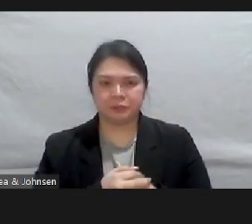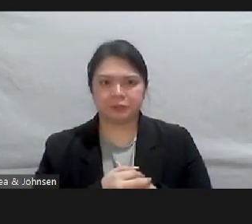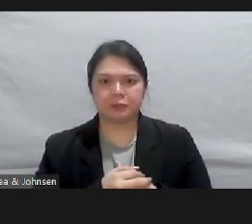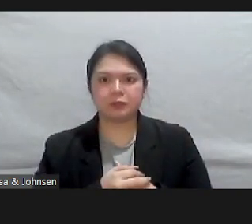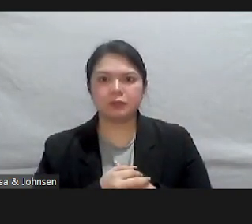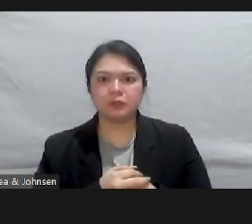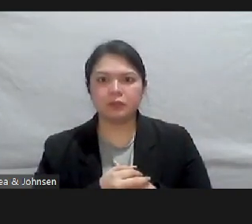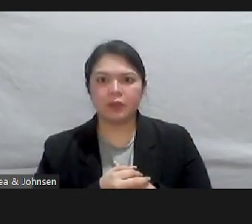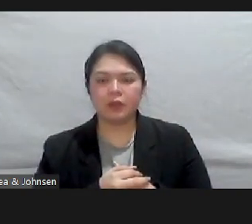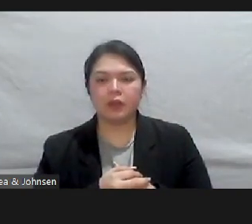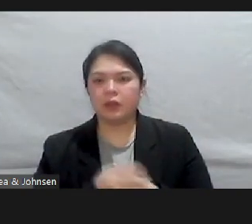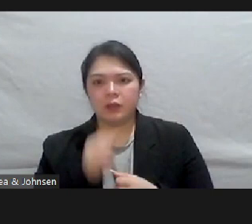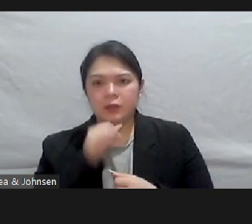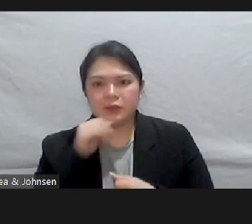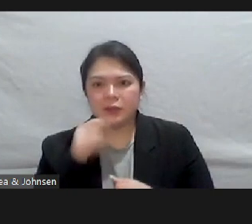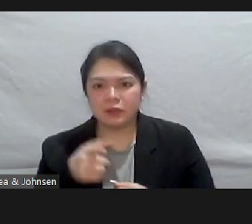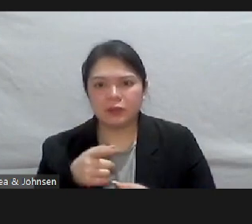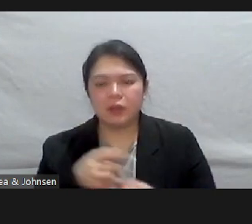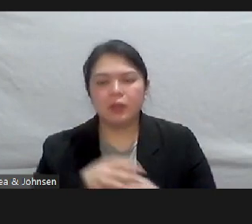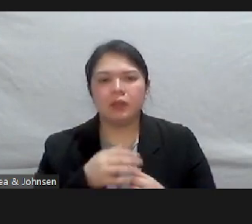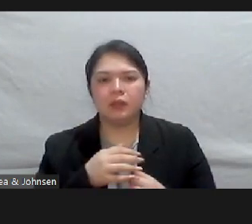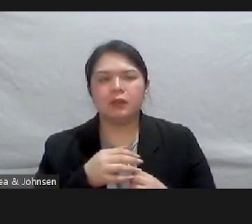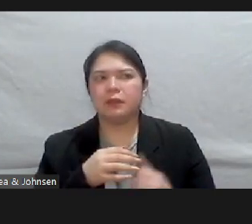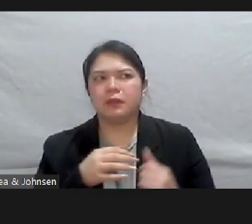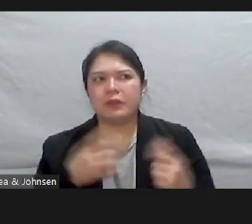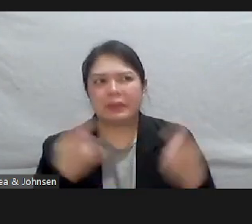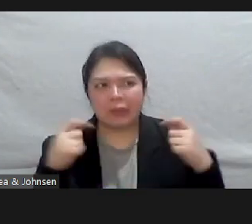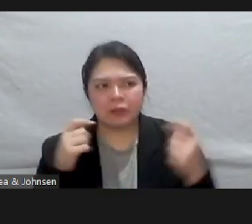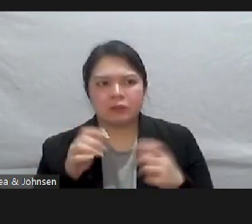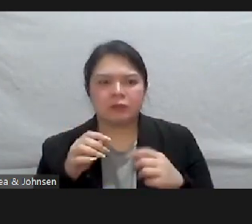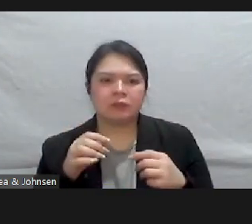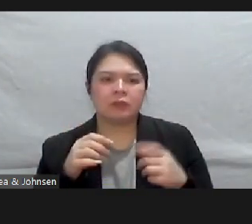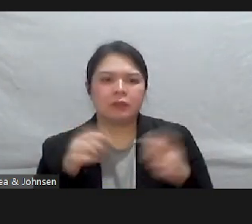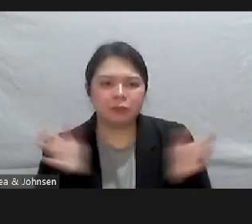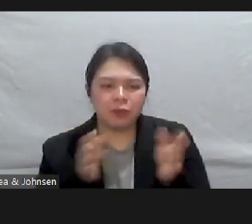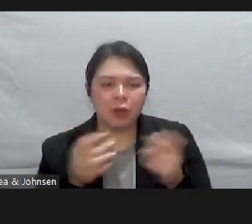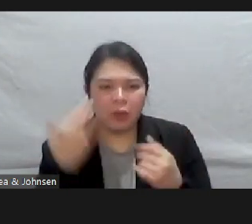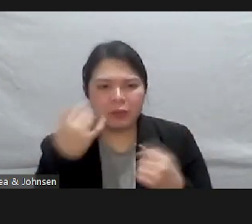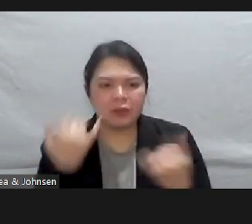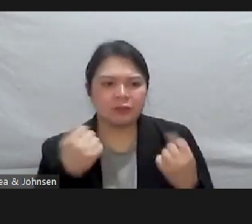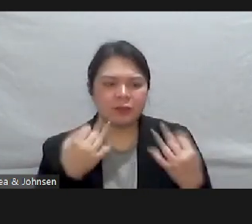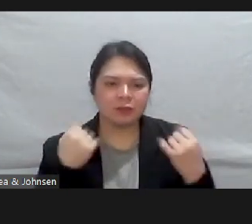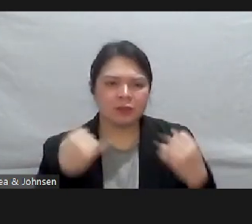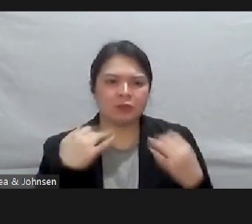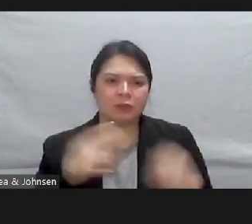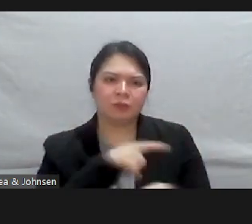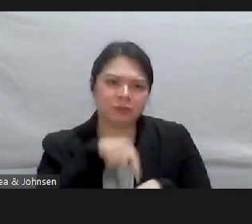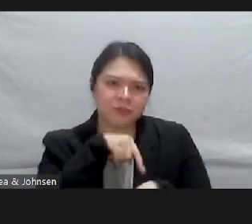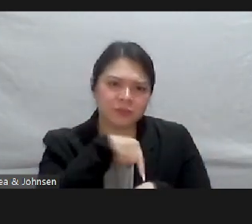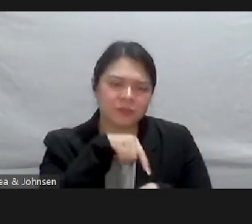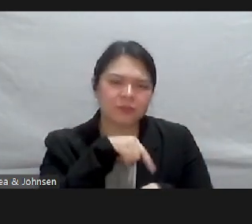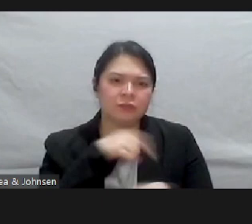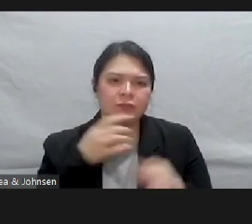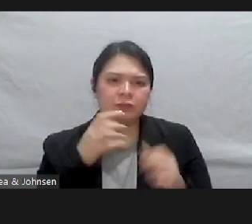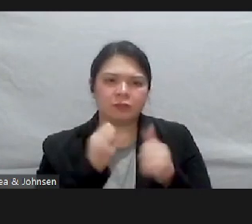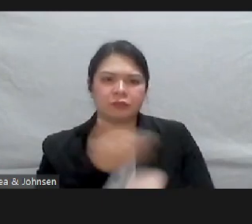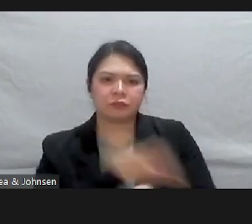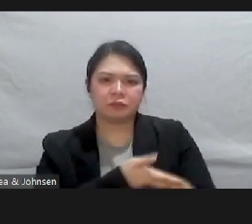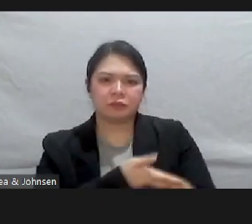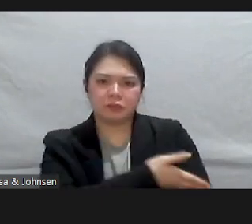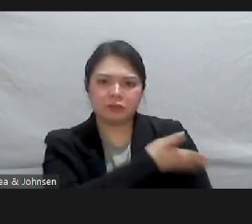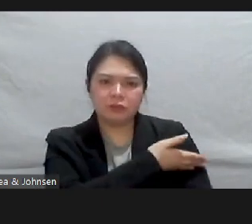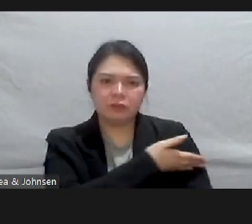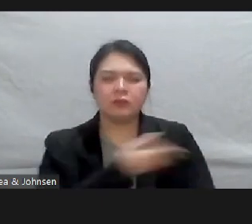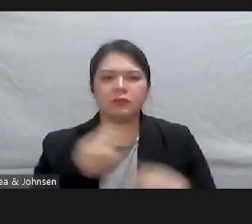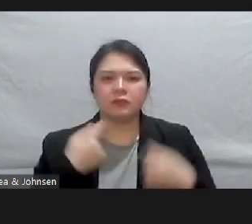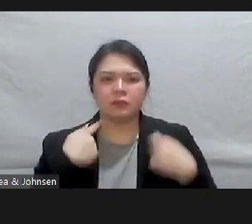Hindi rin mababaliwala yung mga pagsisikap, napakaraming mga pagsisikap sa pagpapaunlad, no, ng